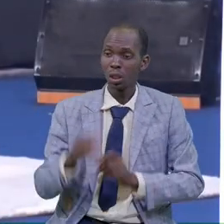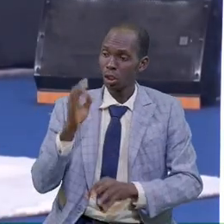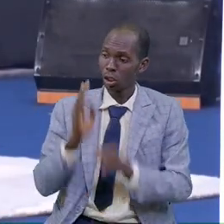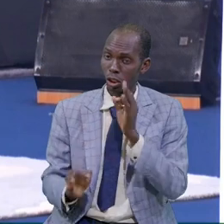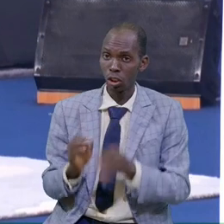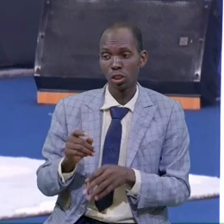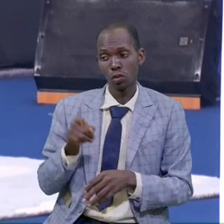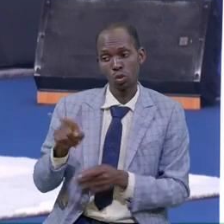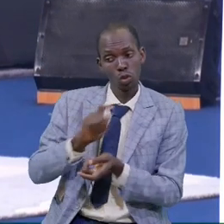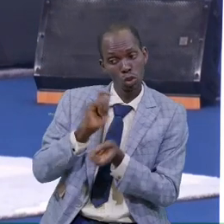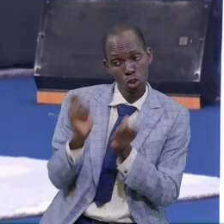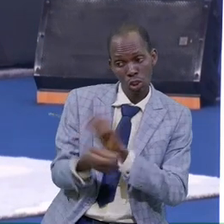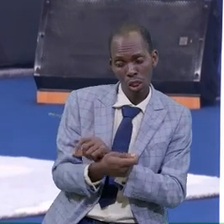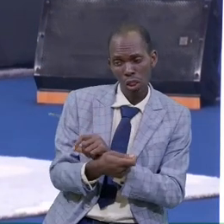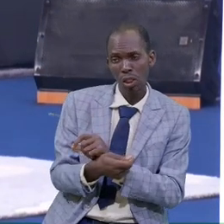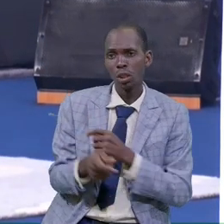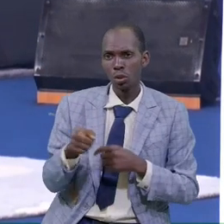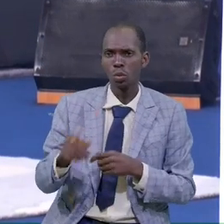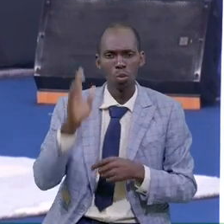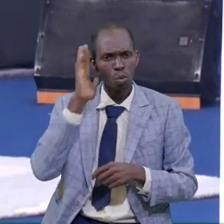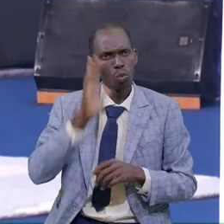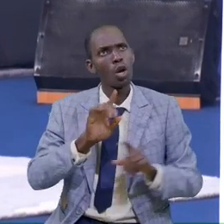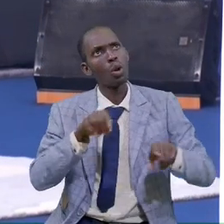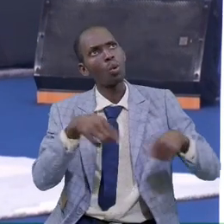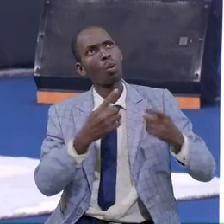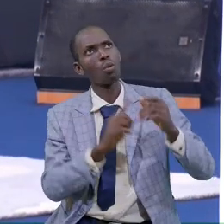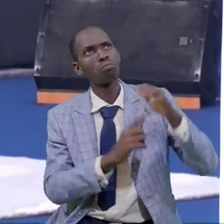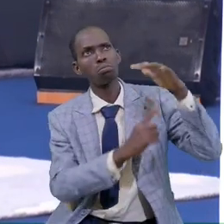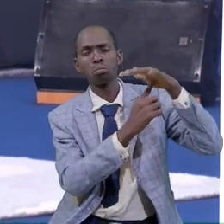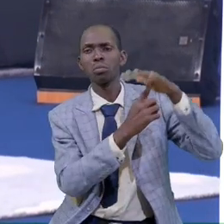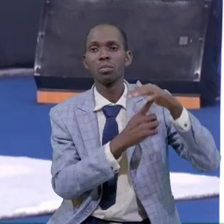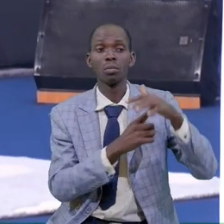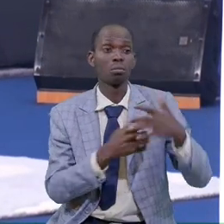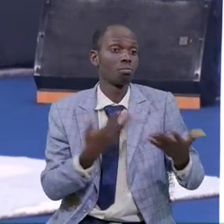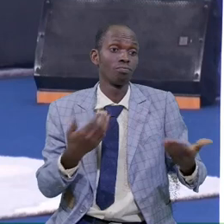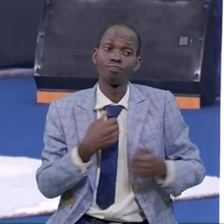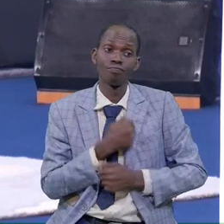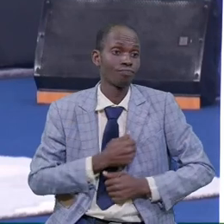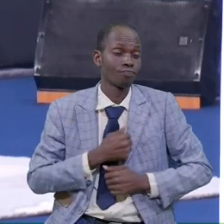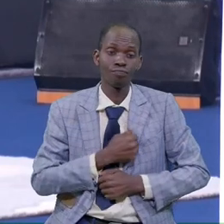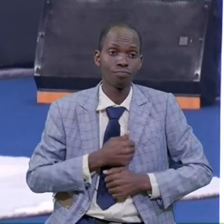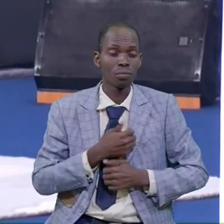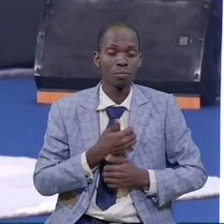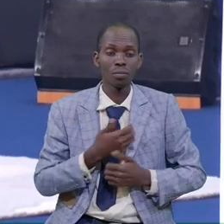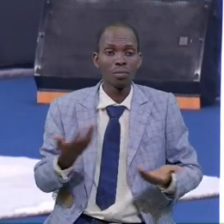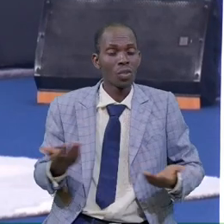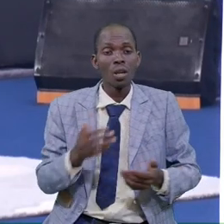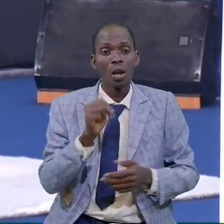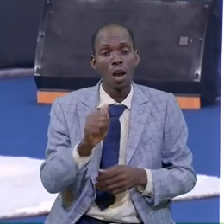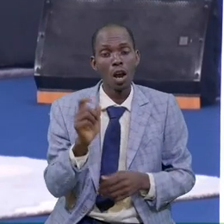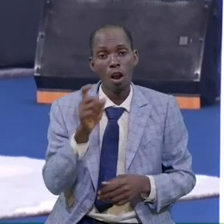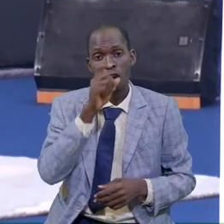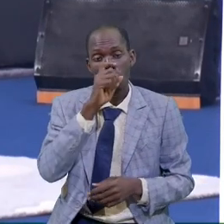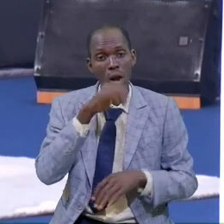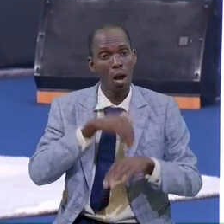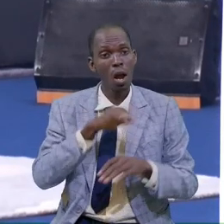changes, tu vas gravir. Ah, je suis désolé. Un insensé à 40